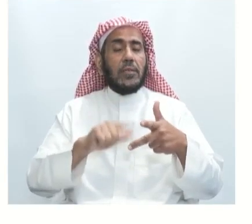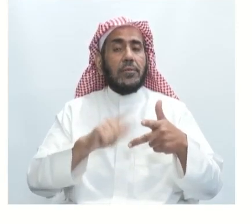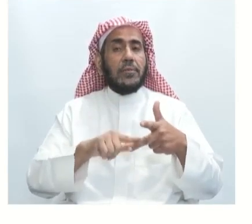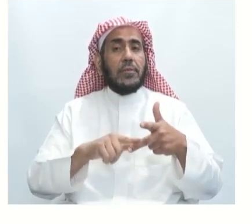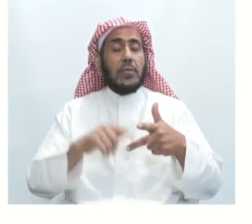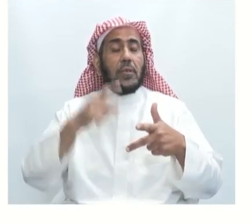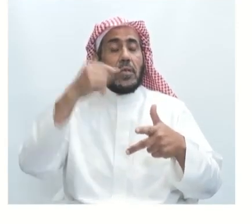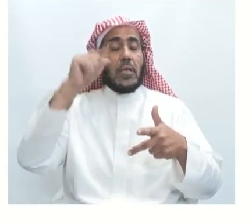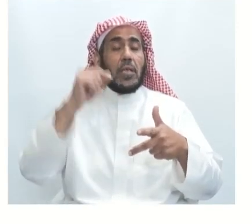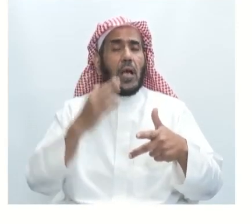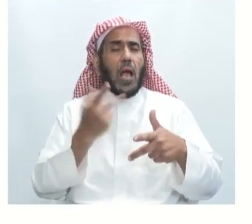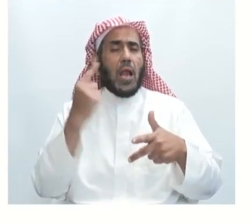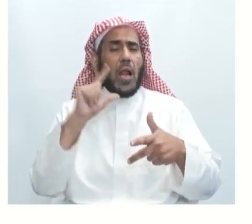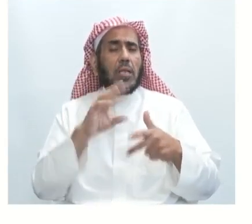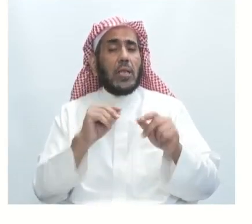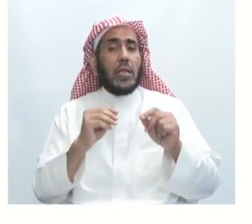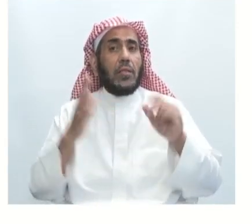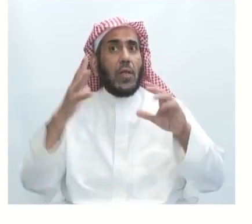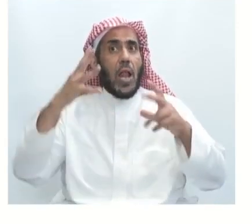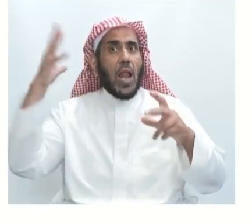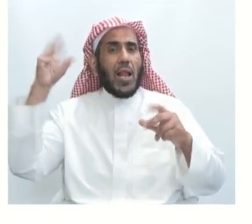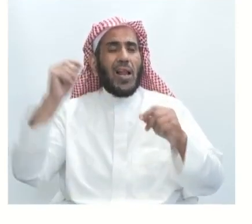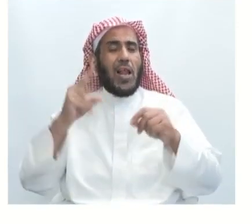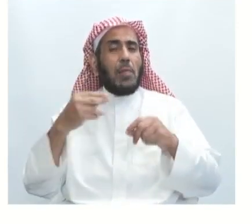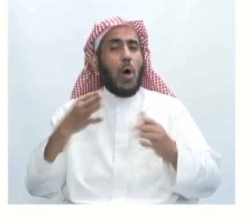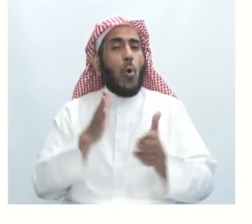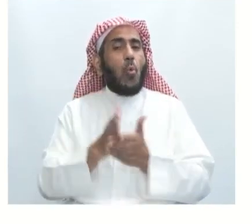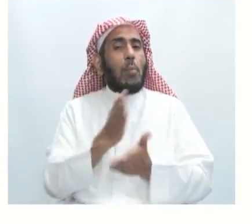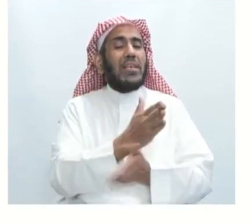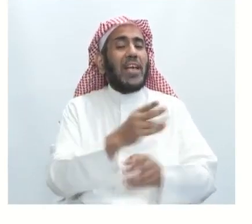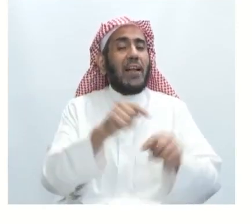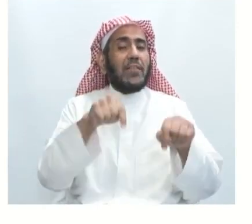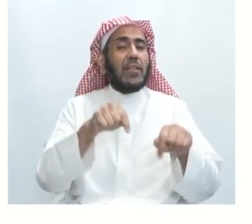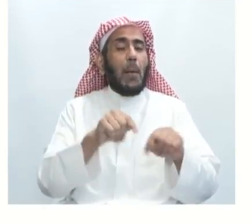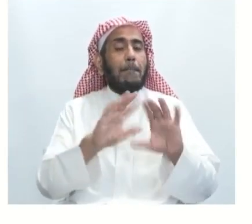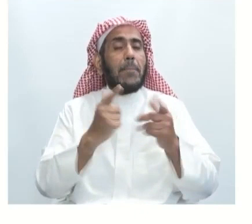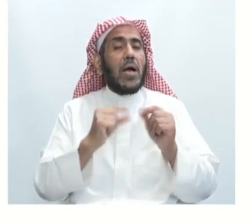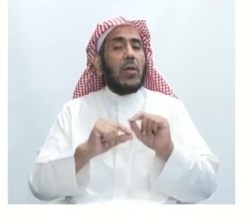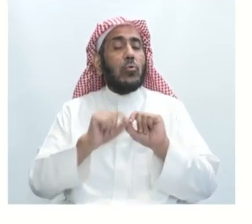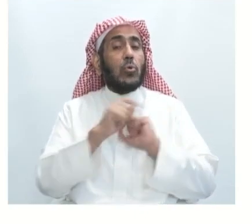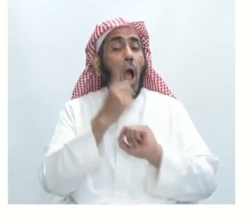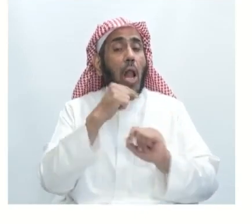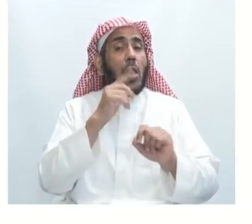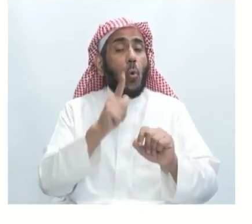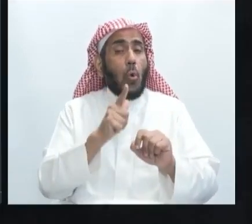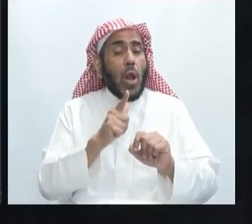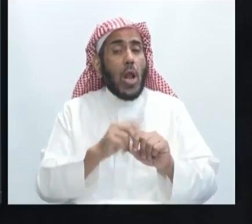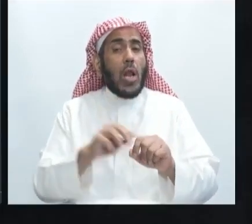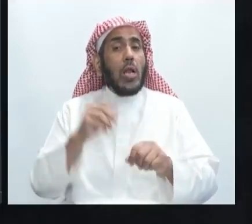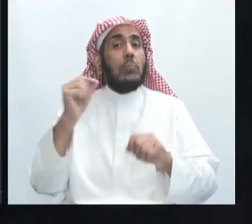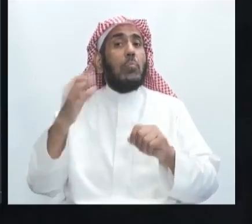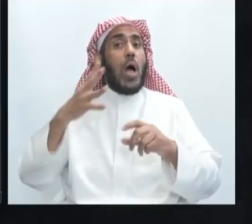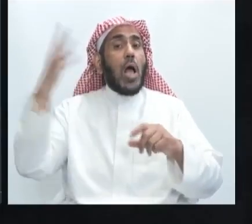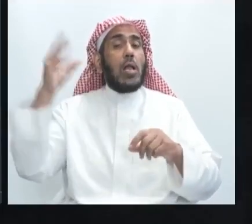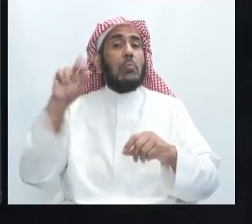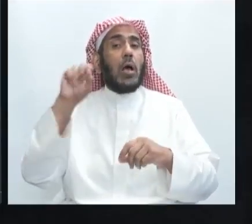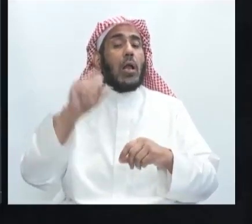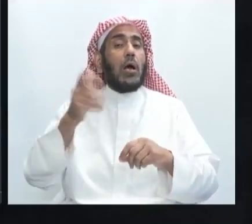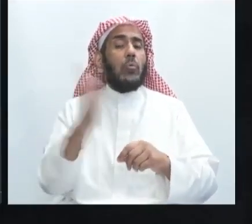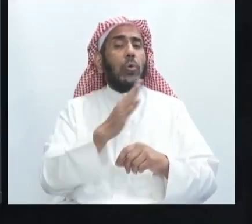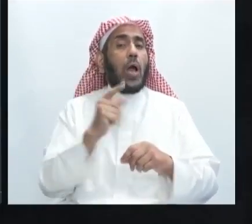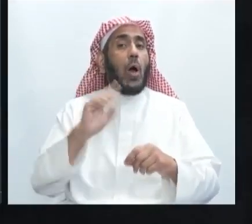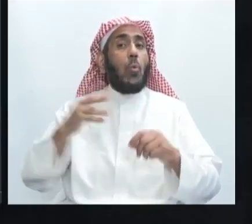اذا كان الحديث عن العلم او المجال في ذاته ماذا نطلق هل نقول علم القانون او علم